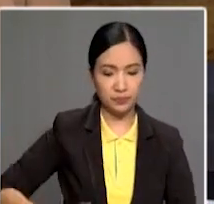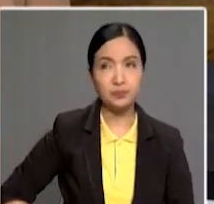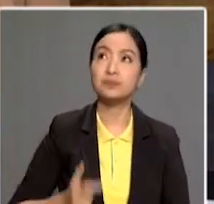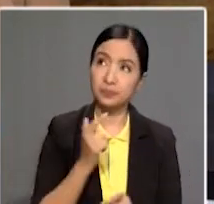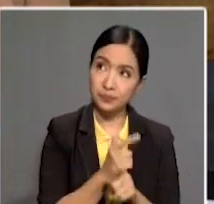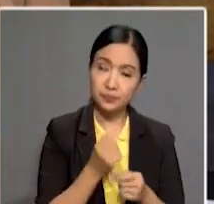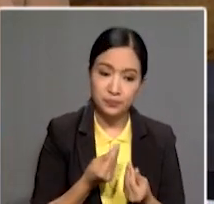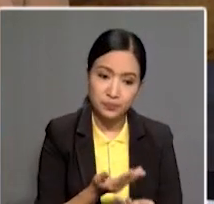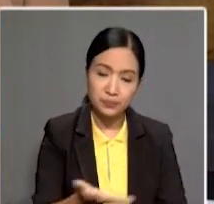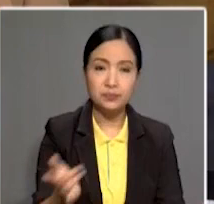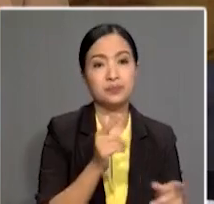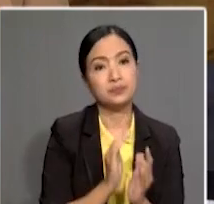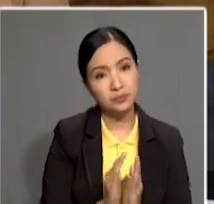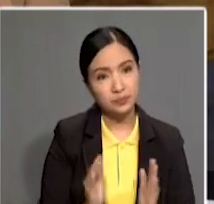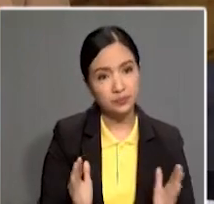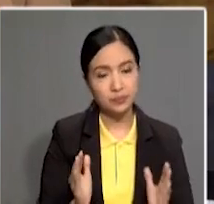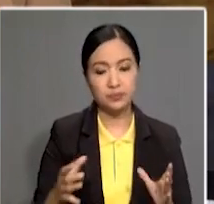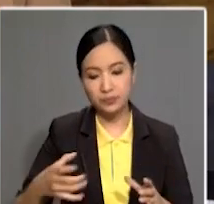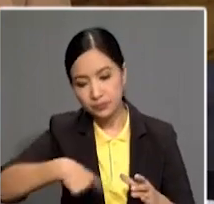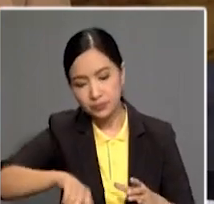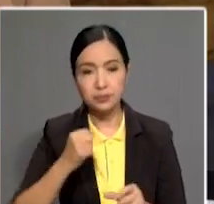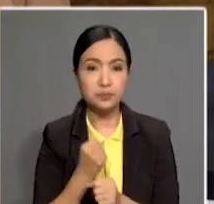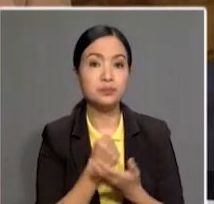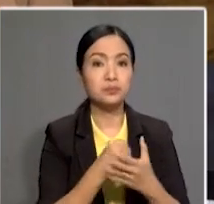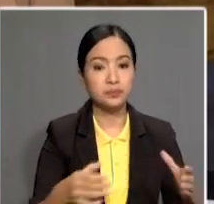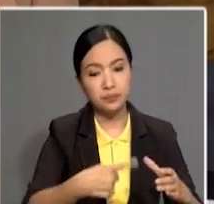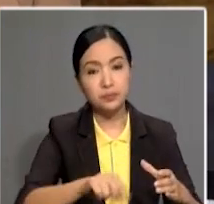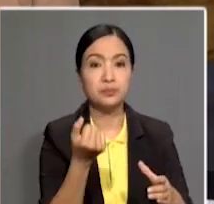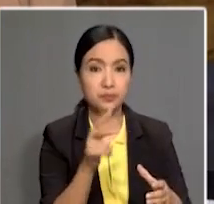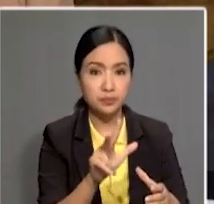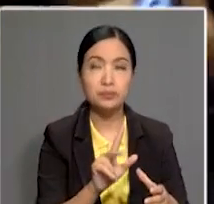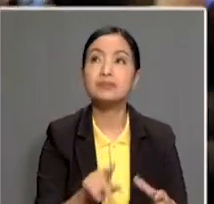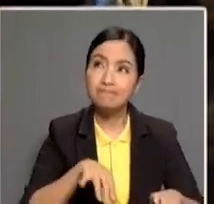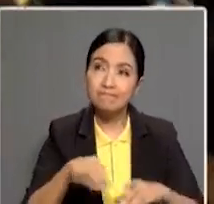ที่ที่ปฏิบัติภารกิจช่วยเหลือทีมหมูป่าอะคาเดมี่ณพระลานพระราชวังดุสิตค่ะ